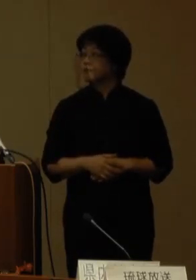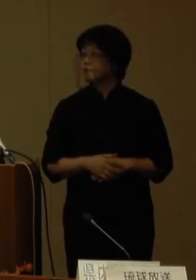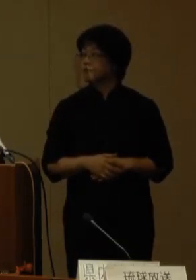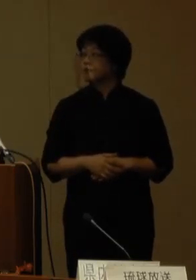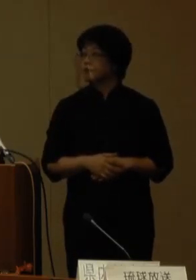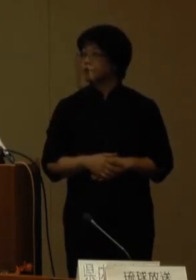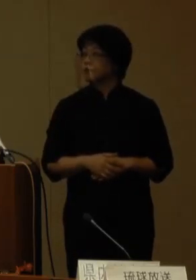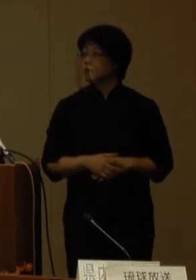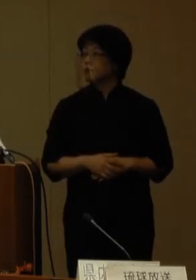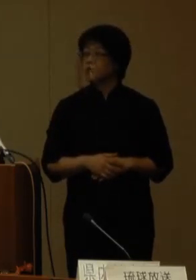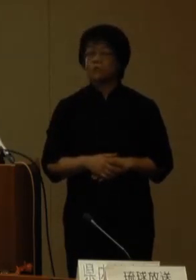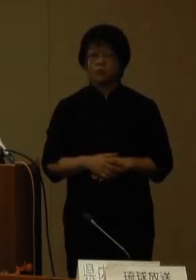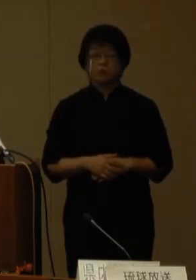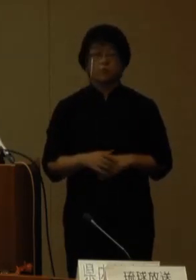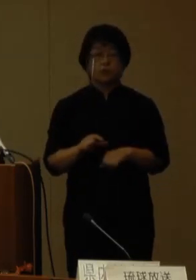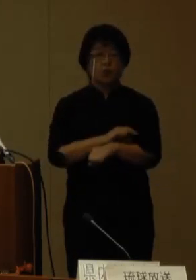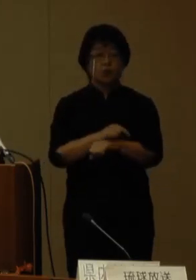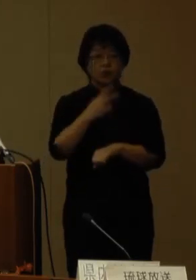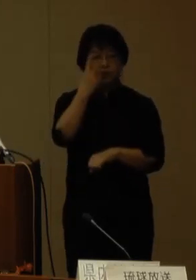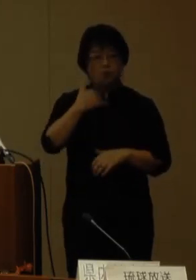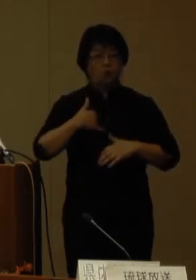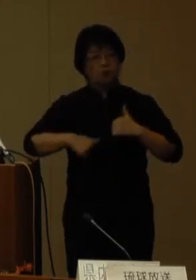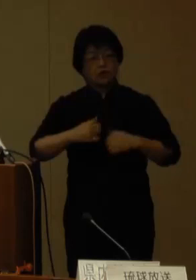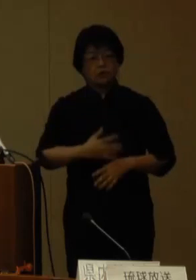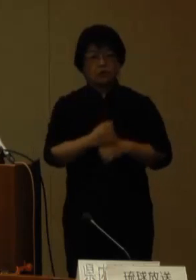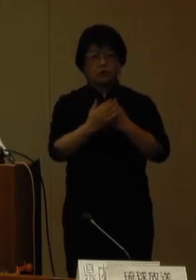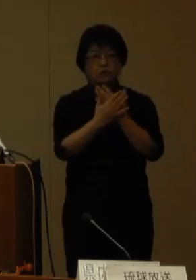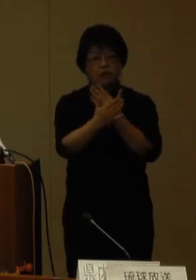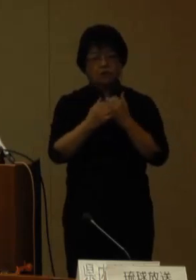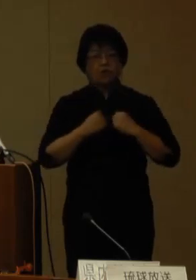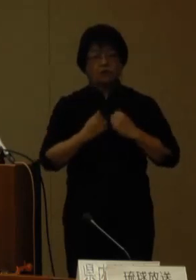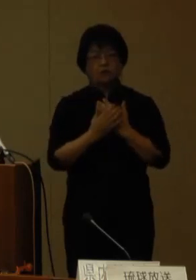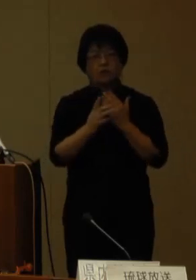特に高校総体などの大会についてはどうですか。